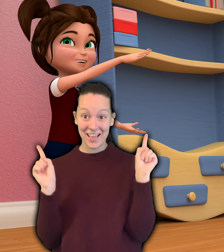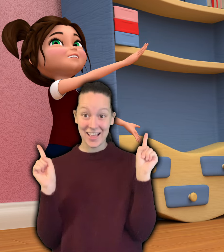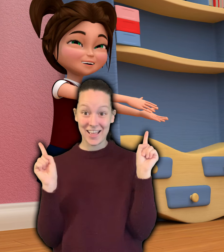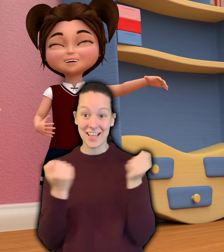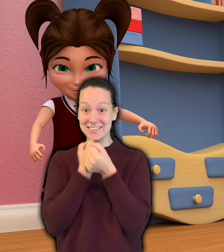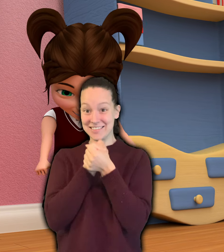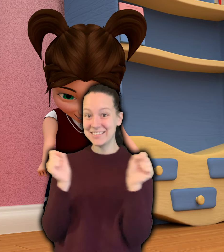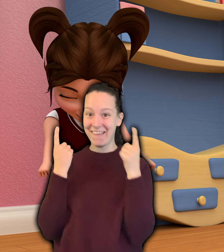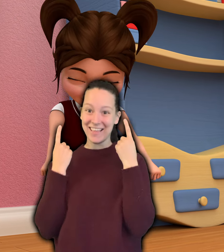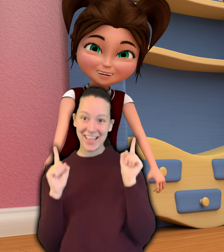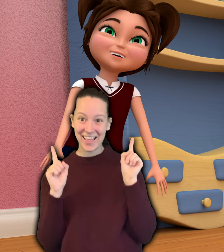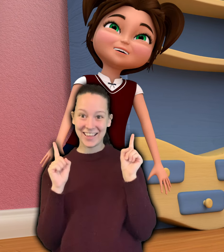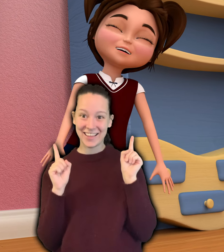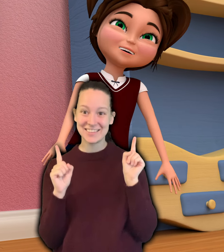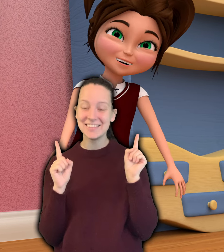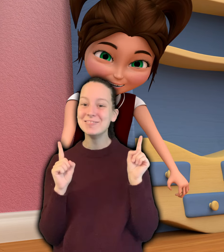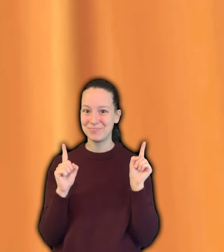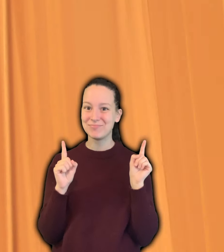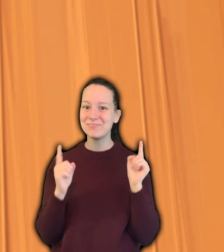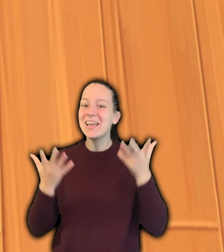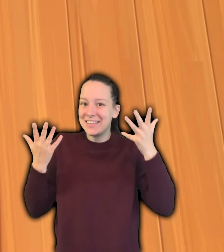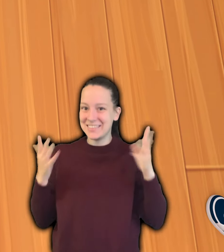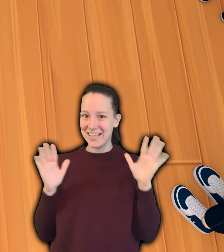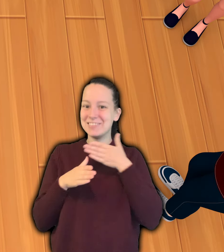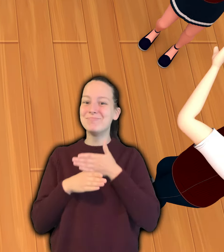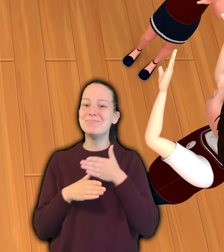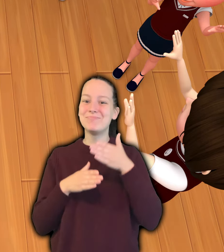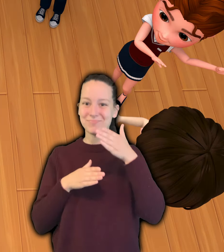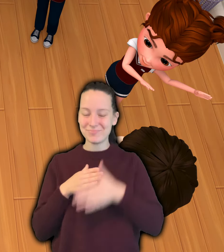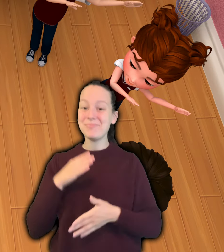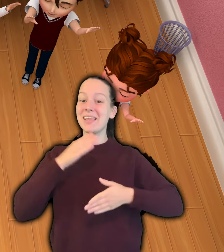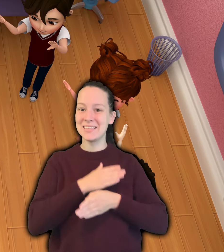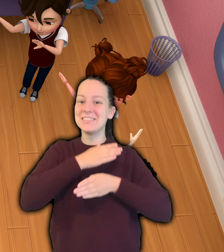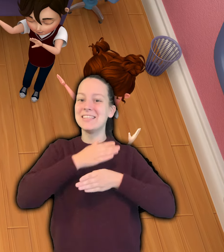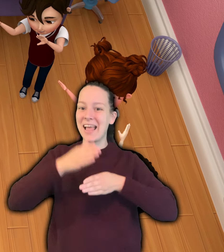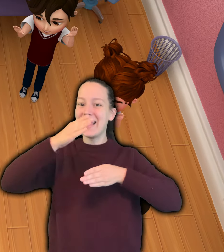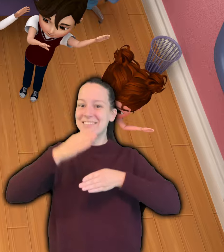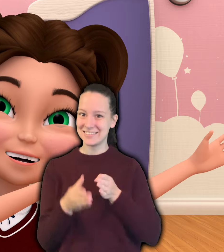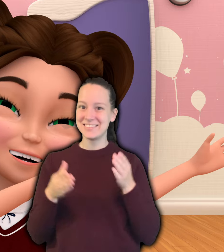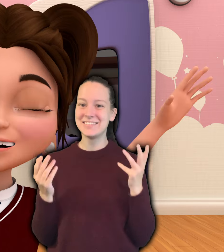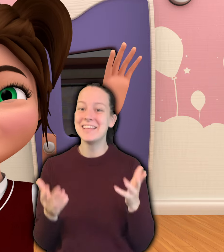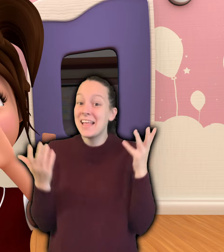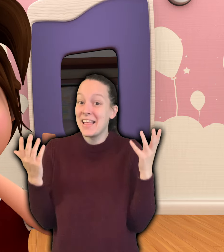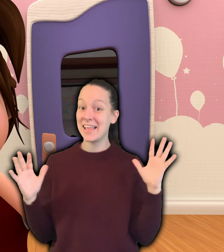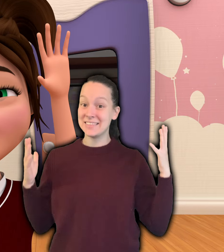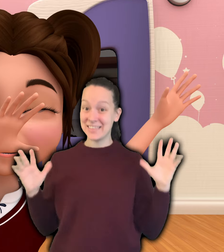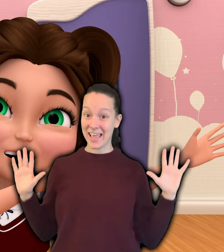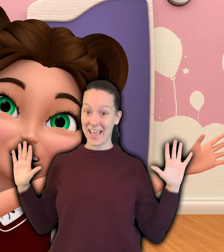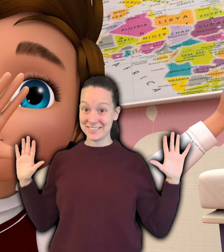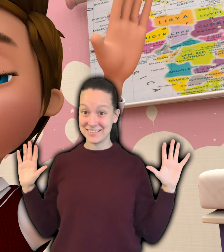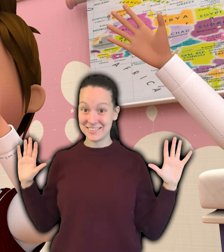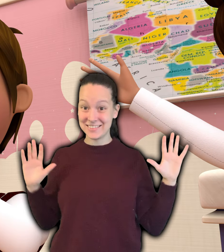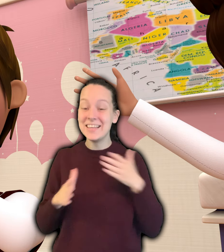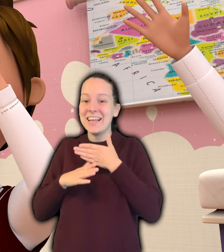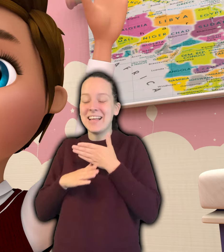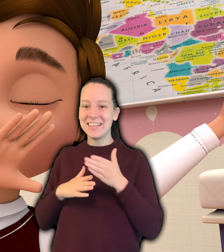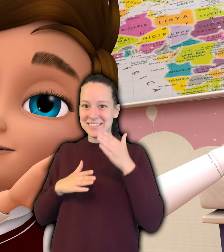今日も生きてる嬉しい楽しい